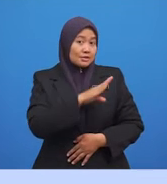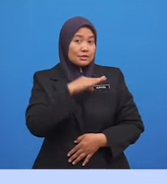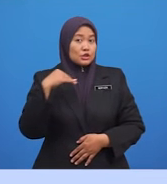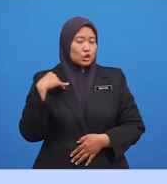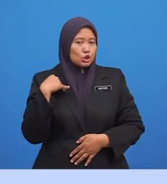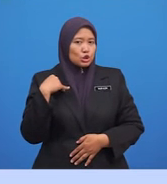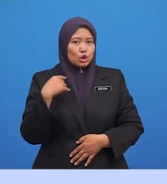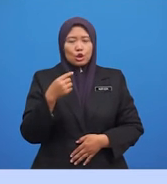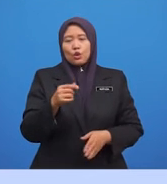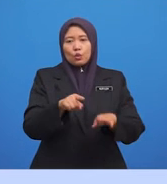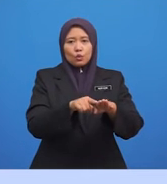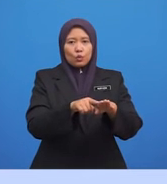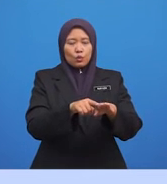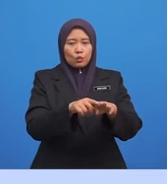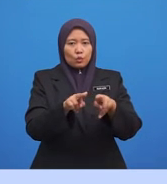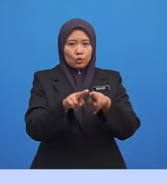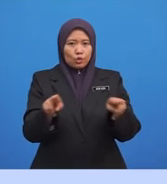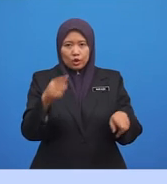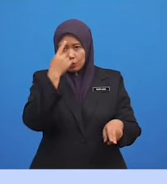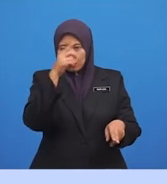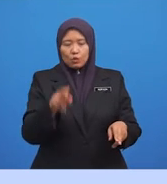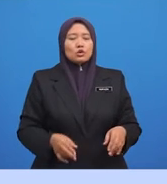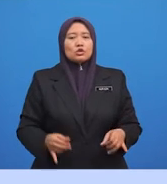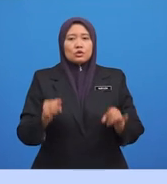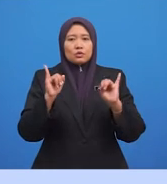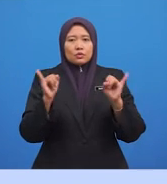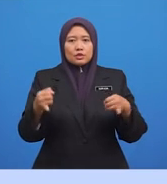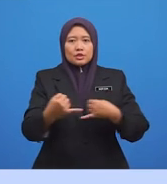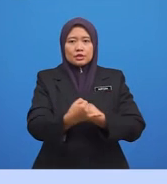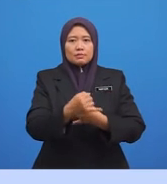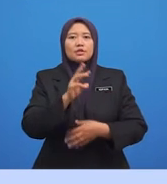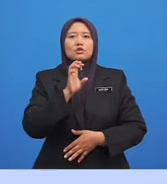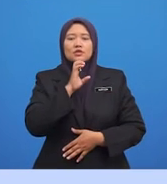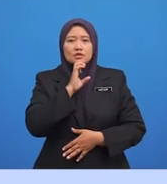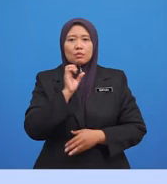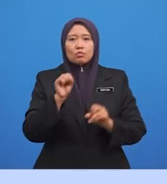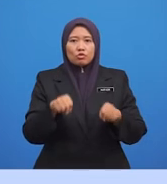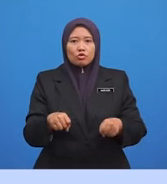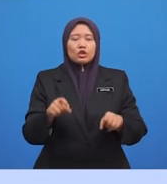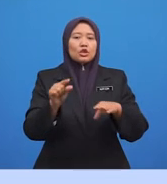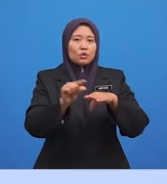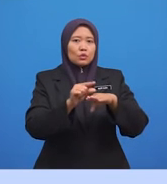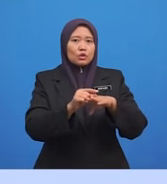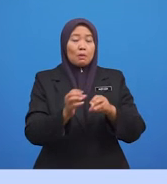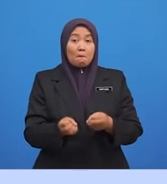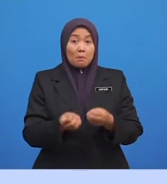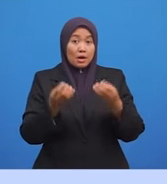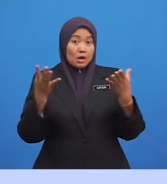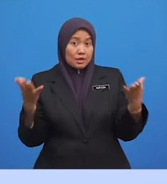Dan ukuran untuk isi padu cecair pula, kita boleh guna banyak,